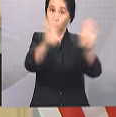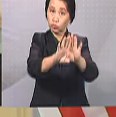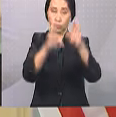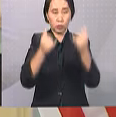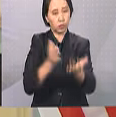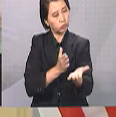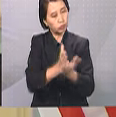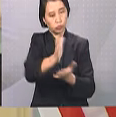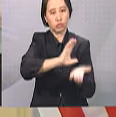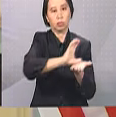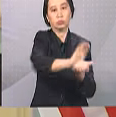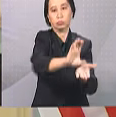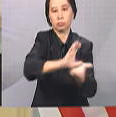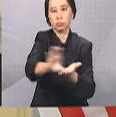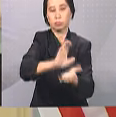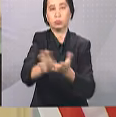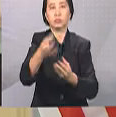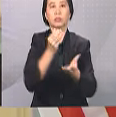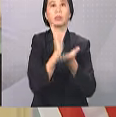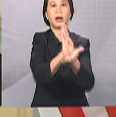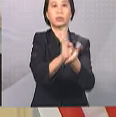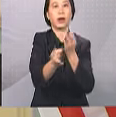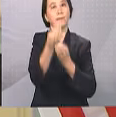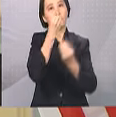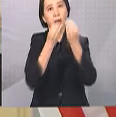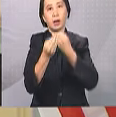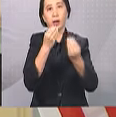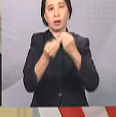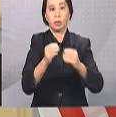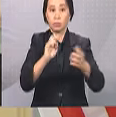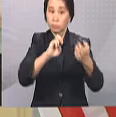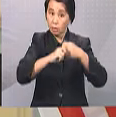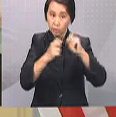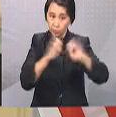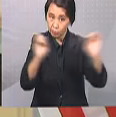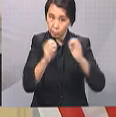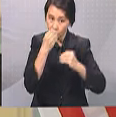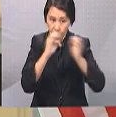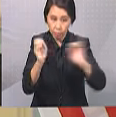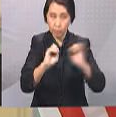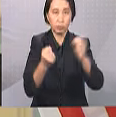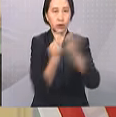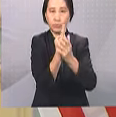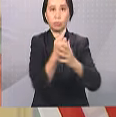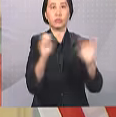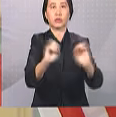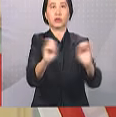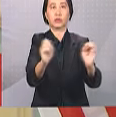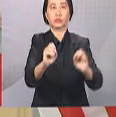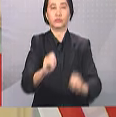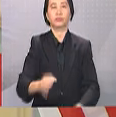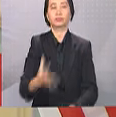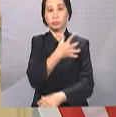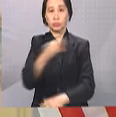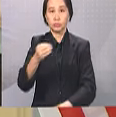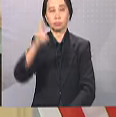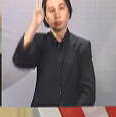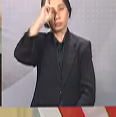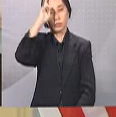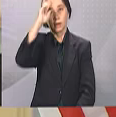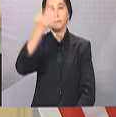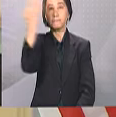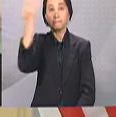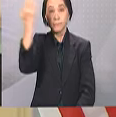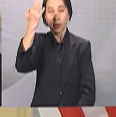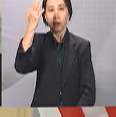terus supaya tidak timbul isu yang berkaitan dengan bekalan makanan dan sebagainya. Dan seperti biasa,